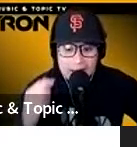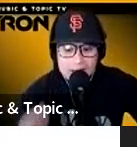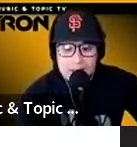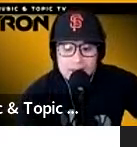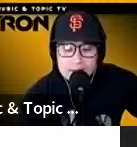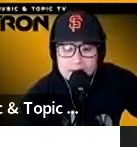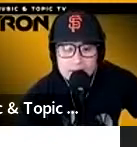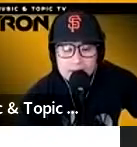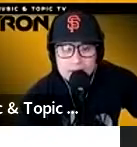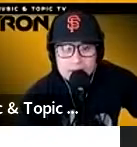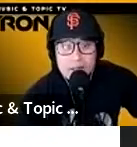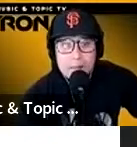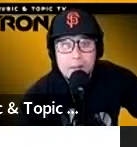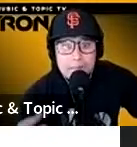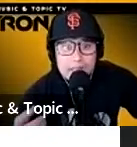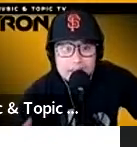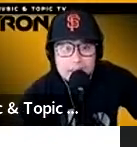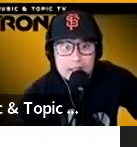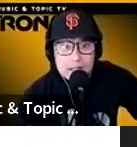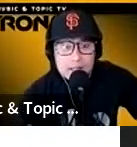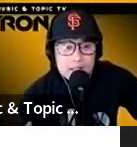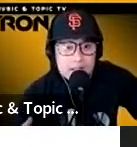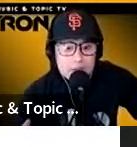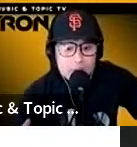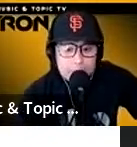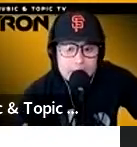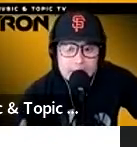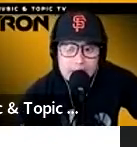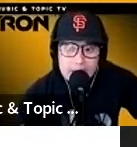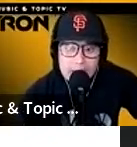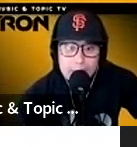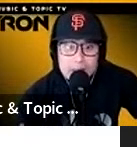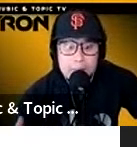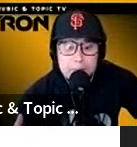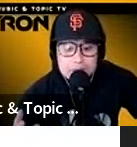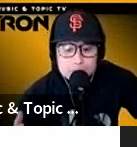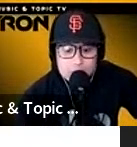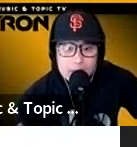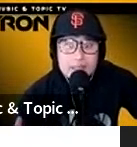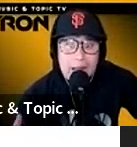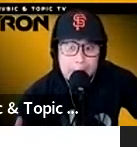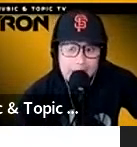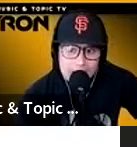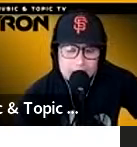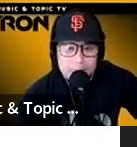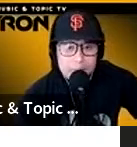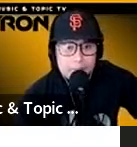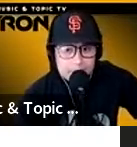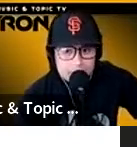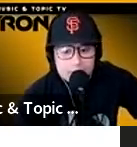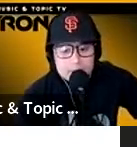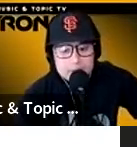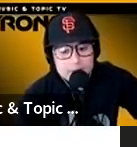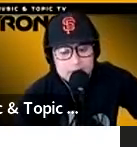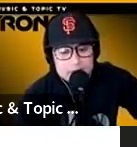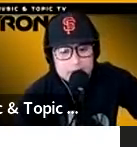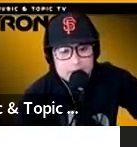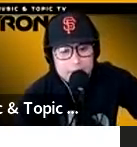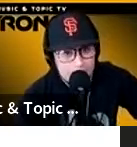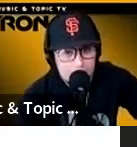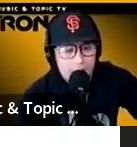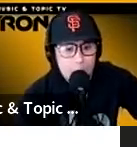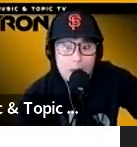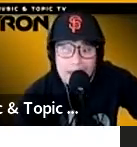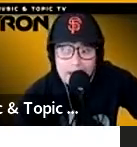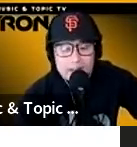kanilang rally na magpakita na itong pinaglalaban nilang Pastor eh tama Oh